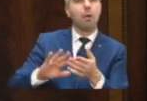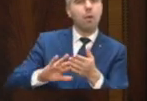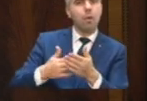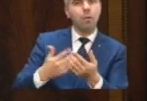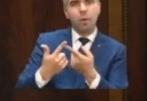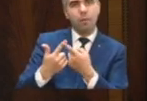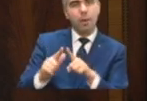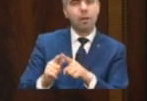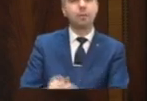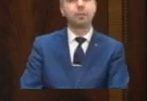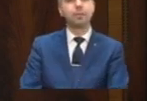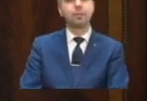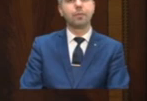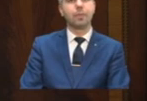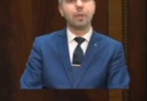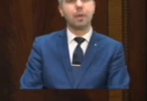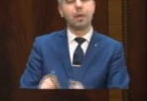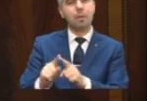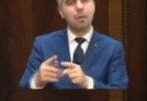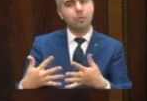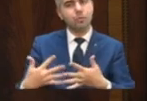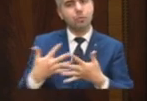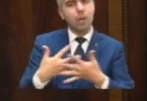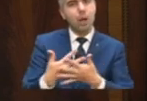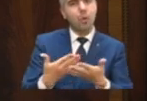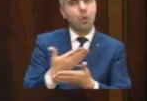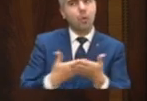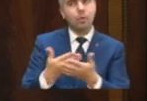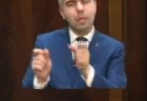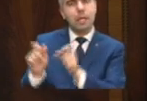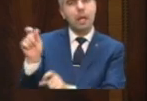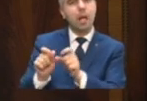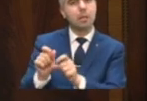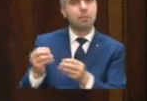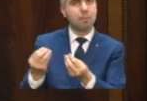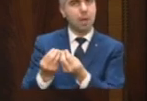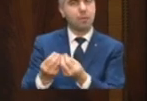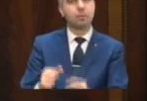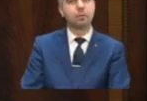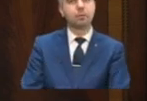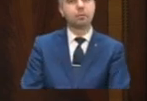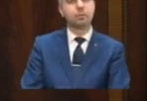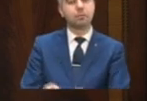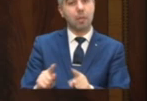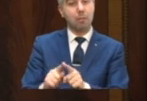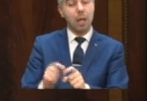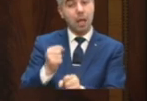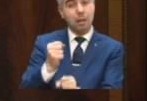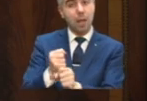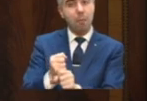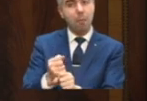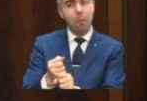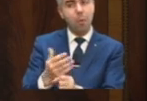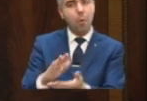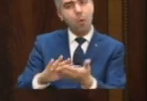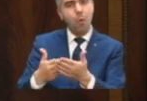المستوى ديال التشارك مع المواطنين. ولهذا فاحنا لما كيكون هذا العمل هو اللي عنده واحد الاطار ديال